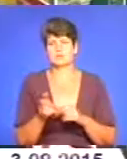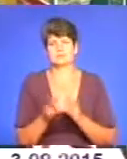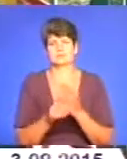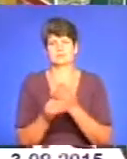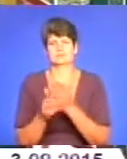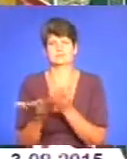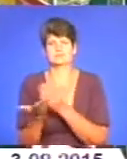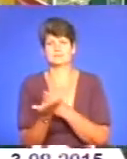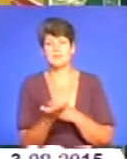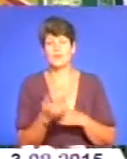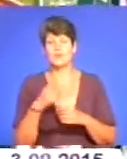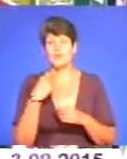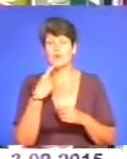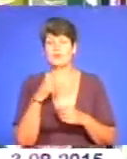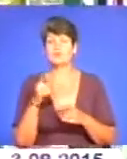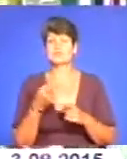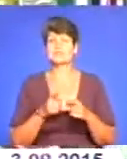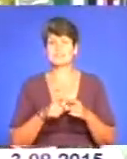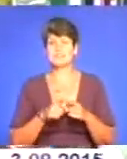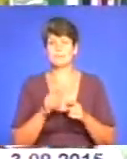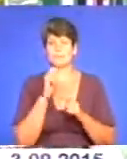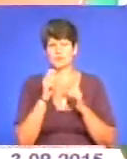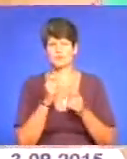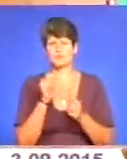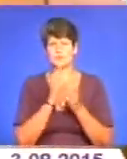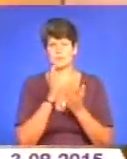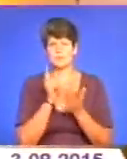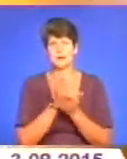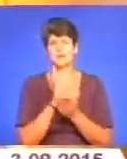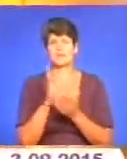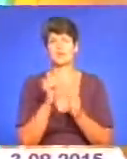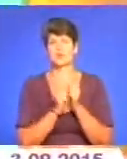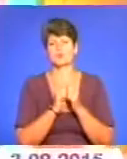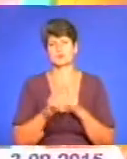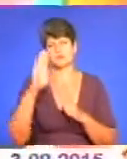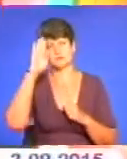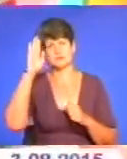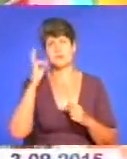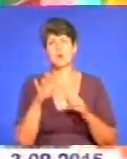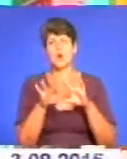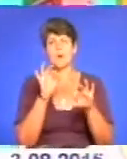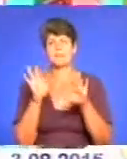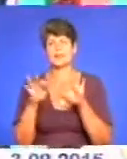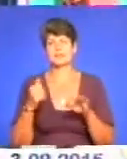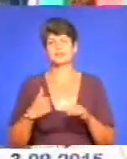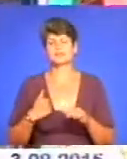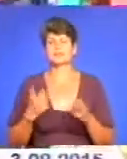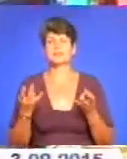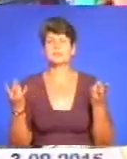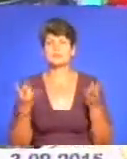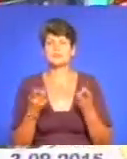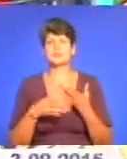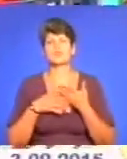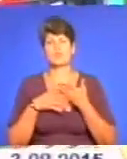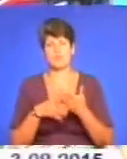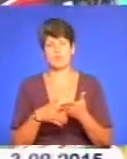допомогу. У єпархії кажуть, таких дарунків достойний кожен боєць. Однак довелося обирати солдата з переліку військових, яким потрібна